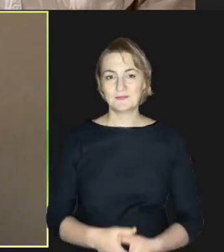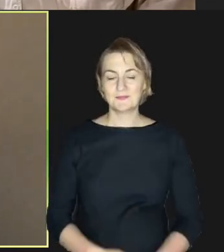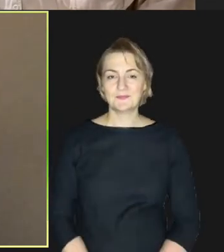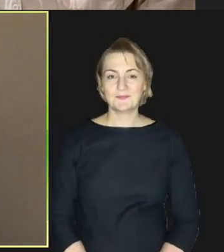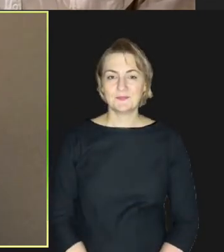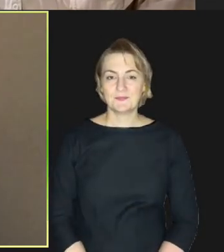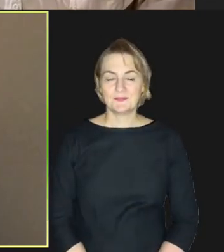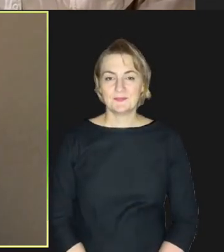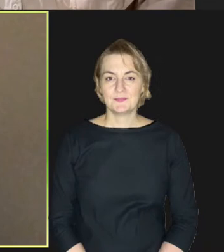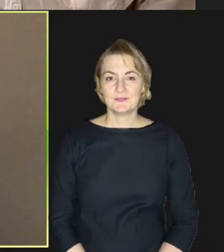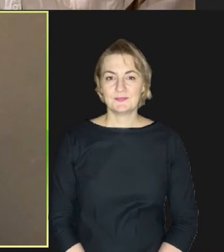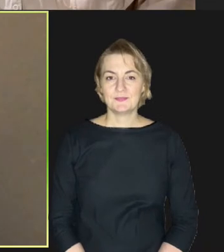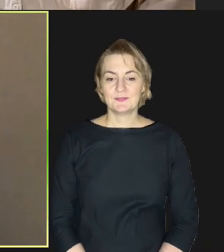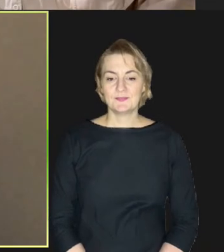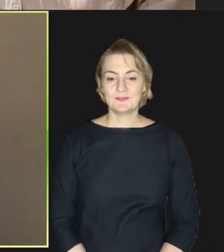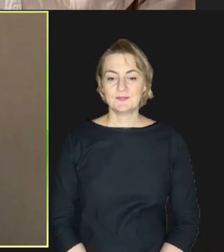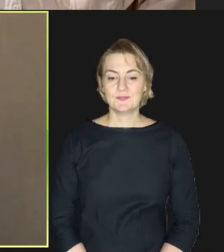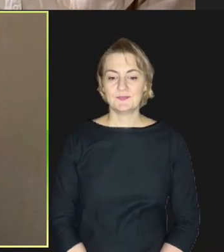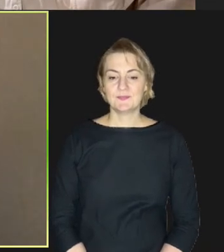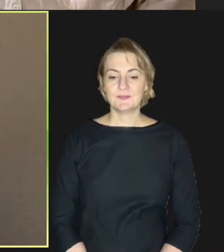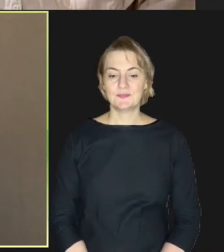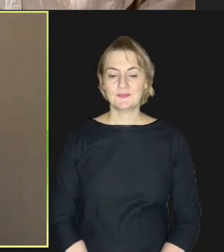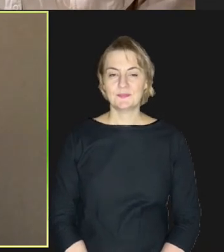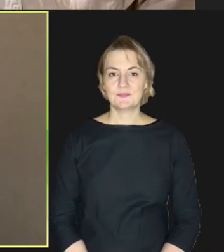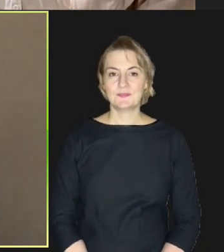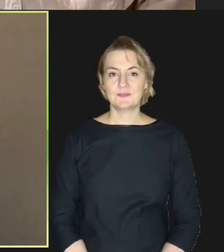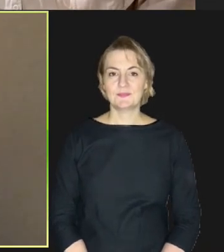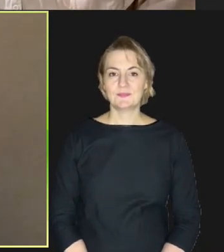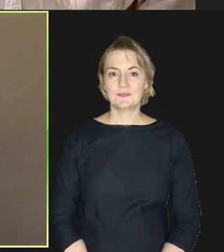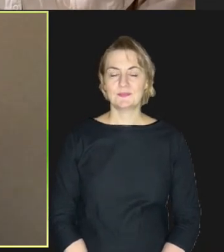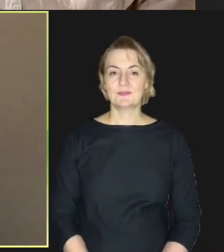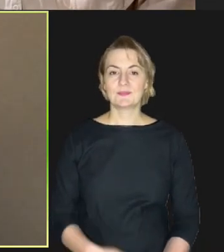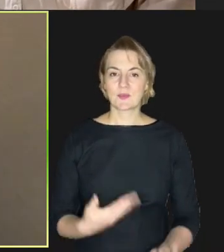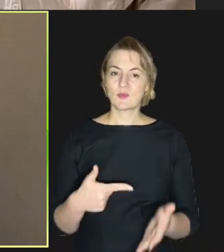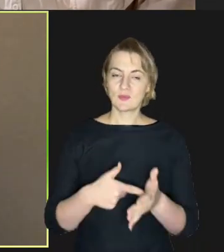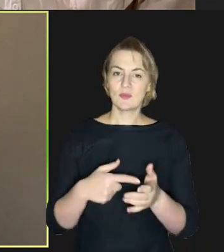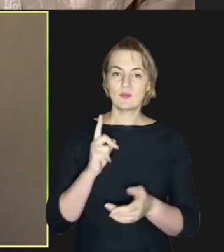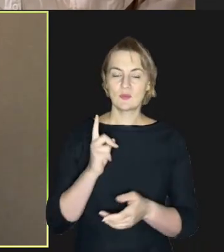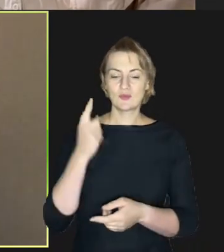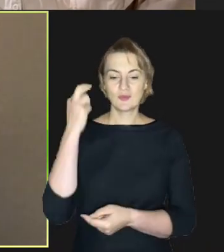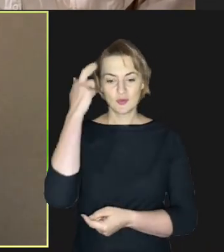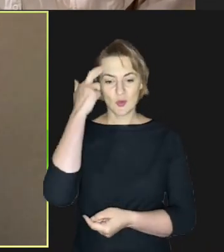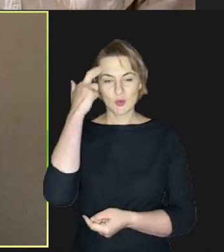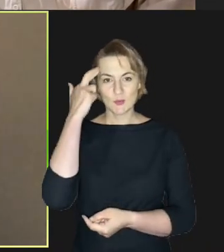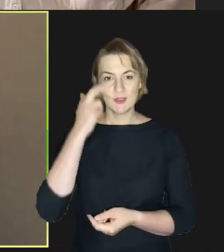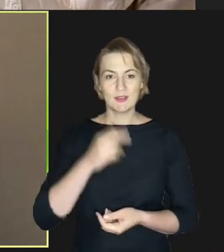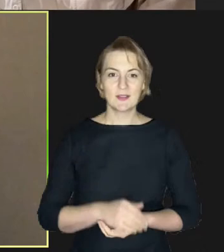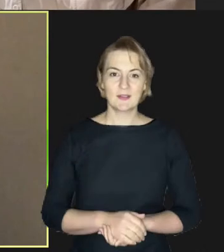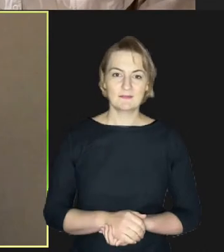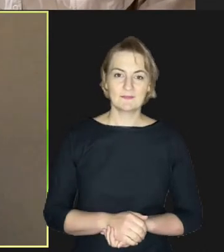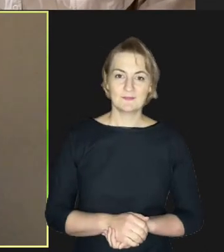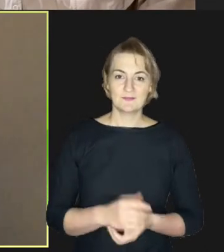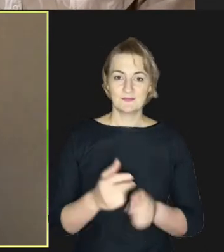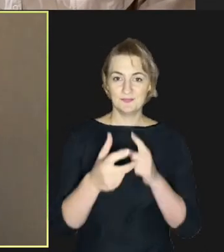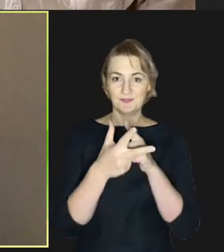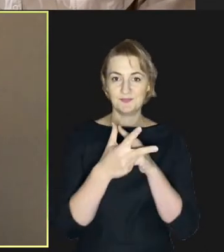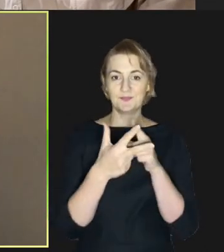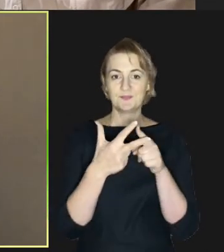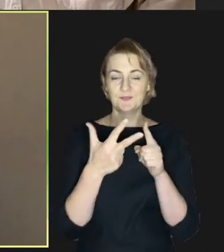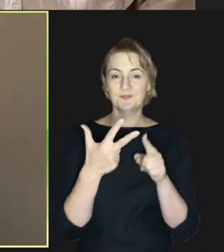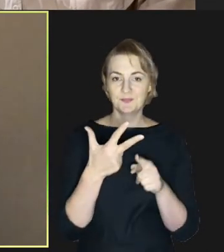No i z tego trzeba sobie zdać sprawę, że te trzy